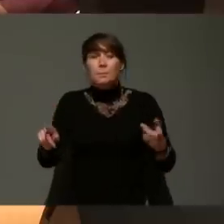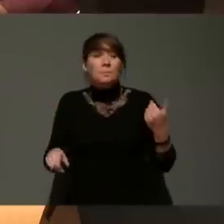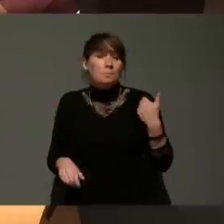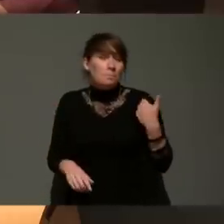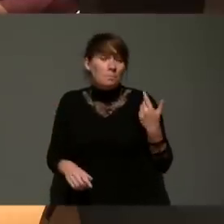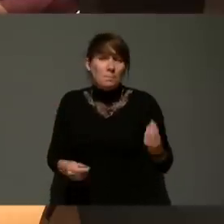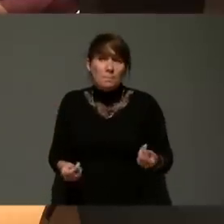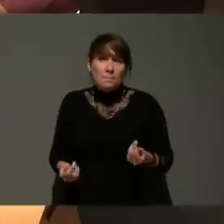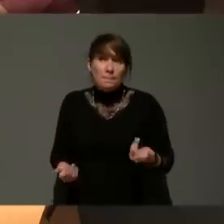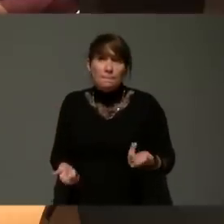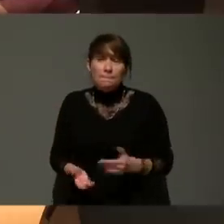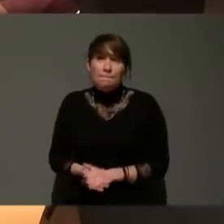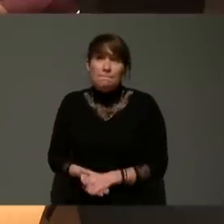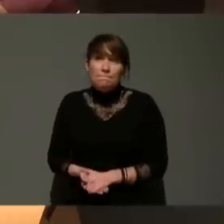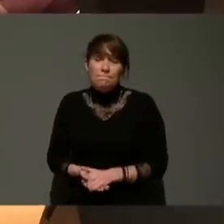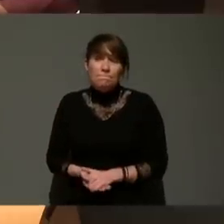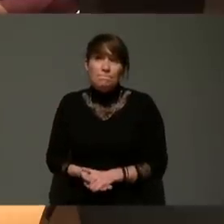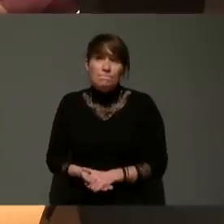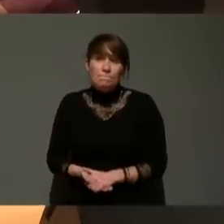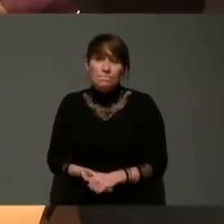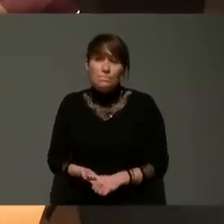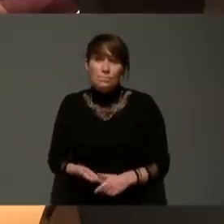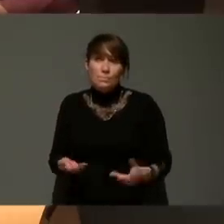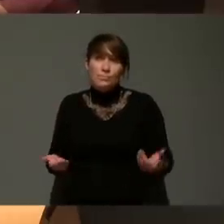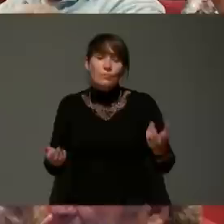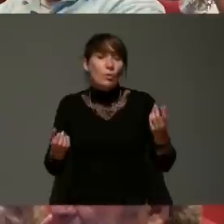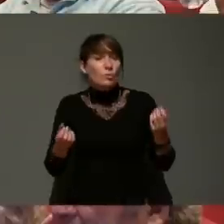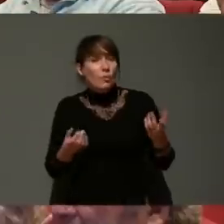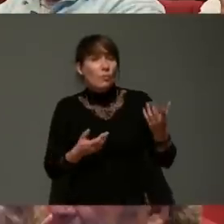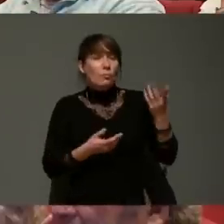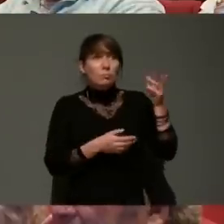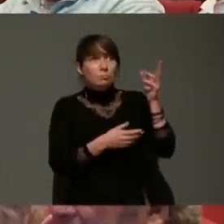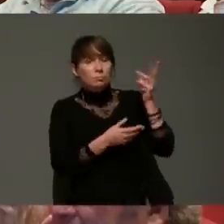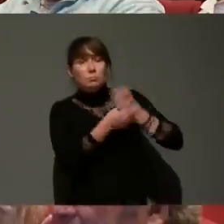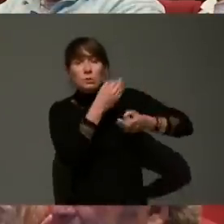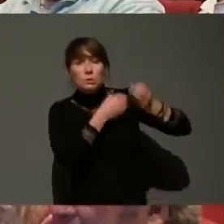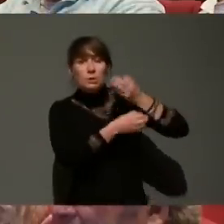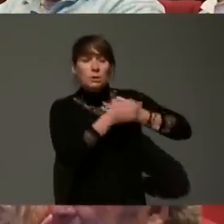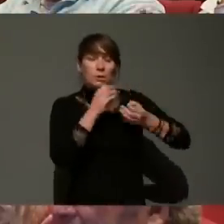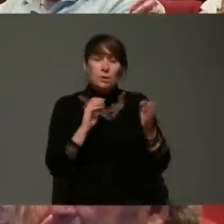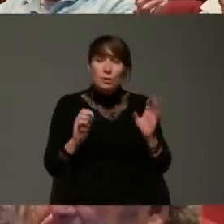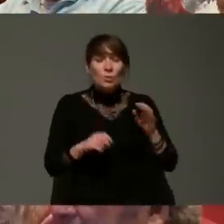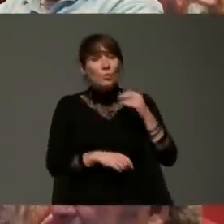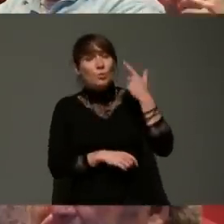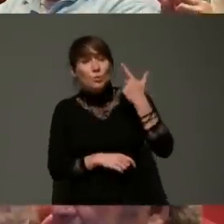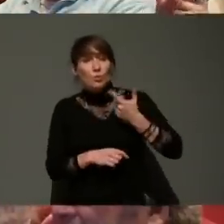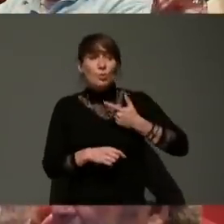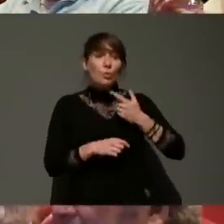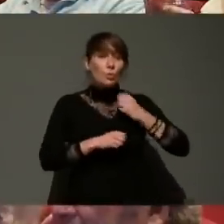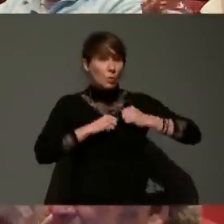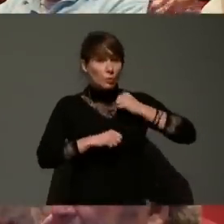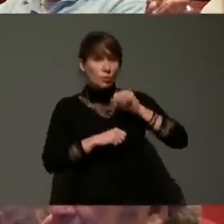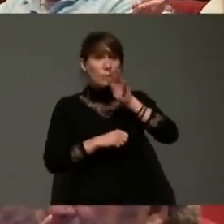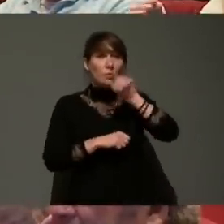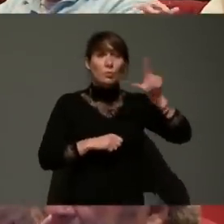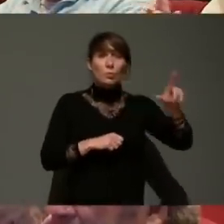temps, il était de manière générale, on entendait souvent dire que 2 marathons par an, c'était un maximum ou